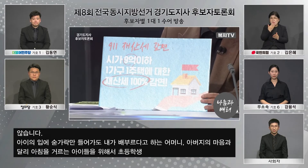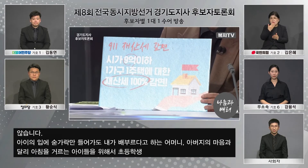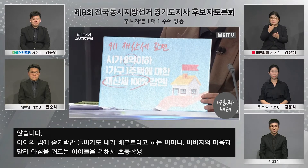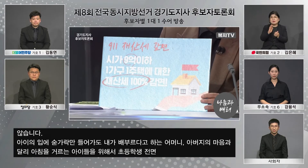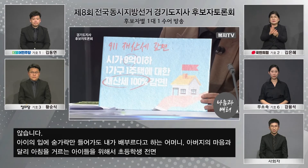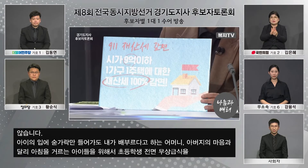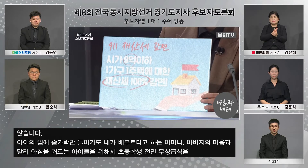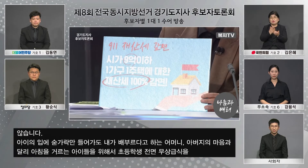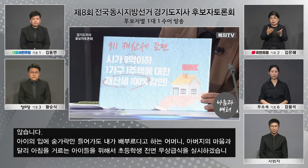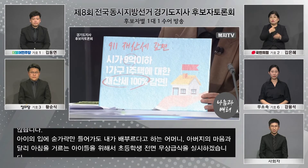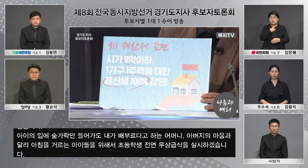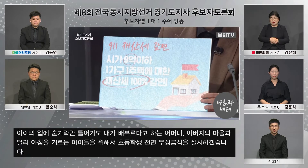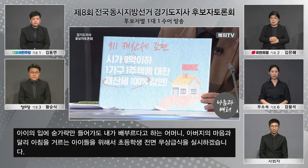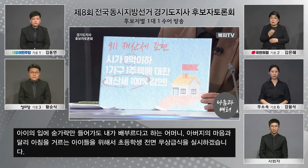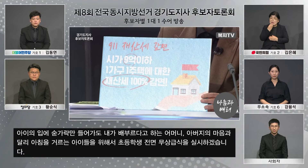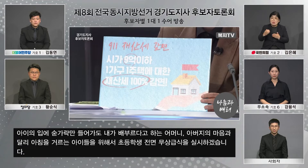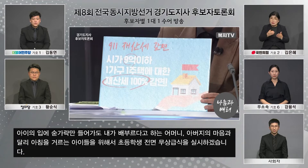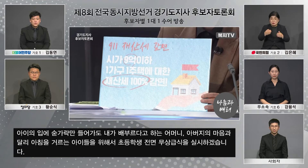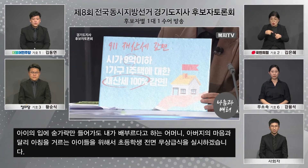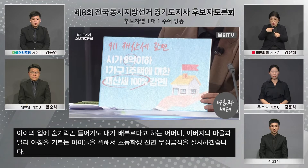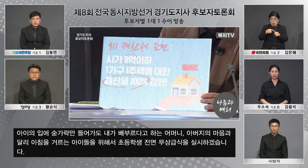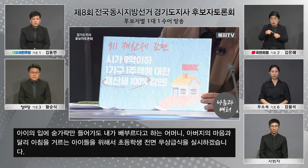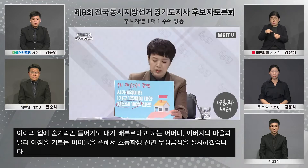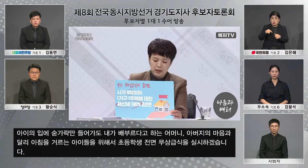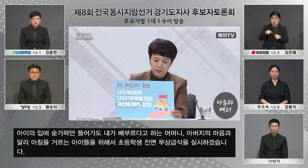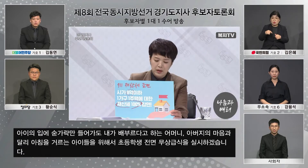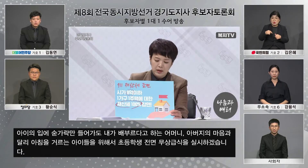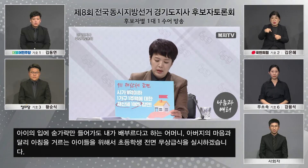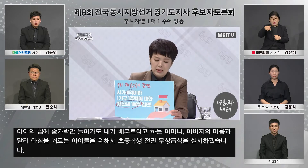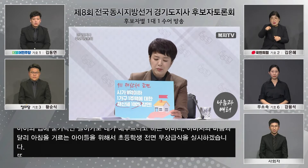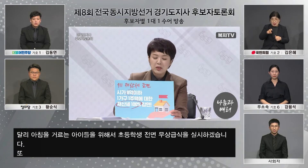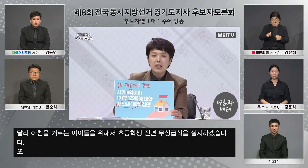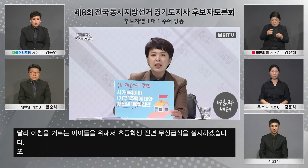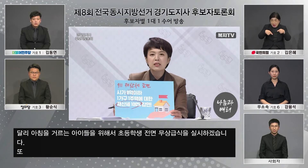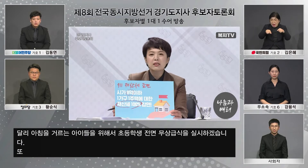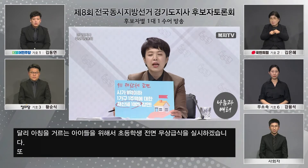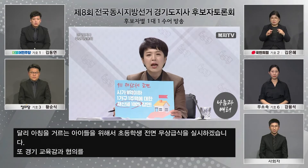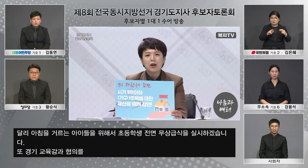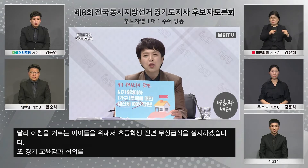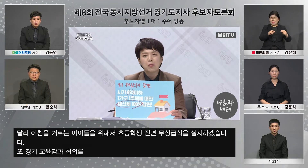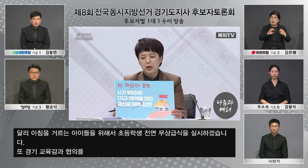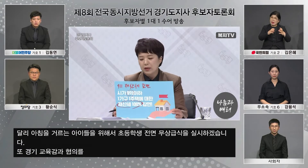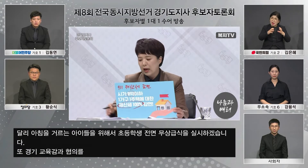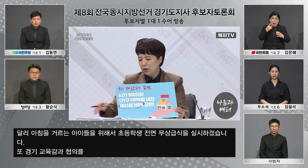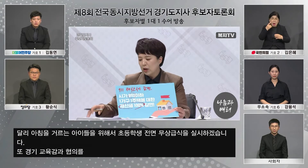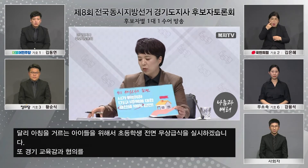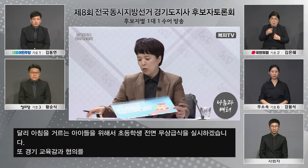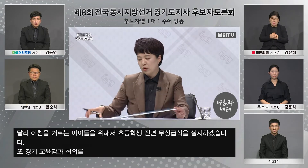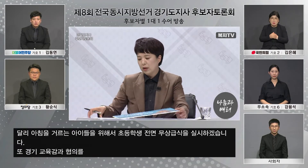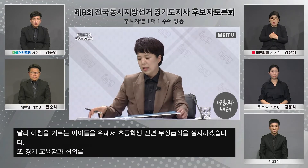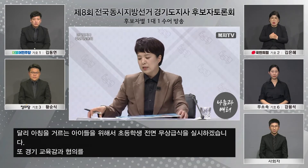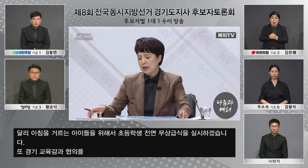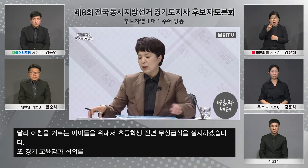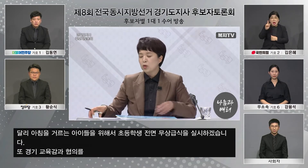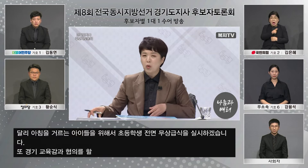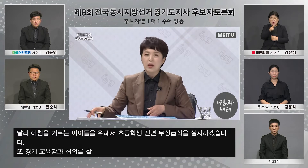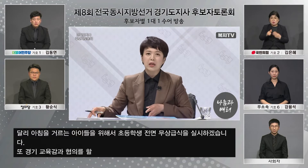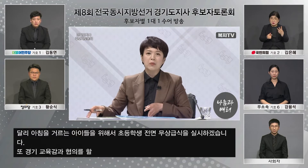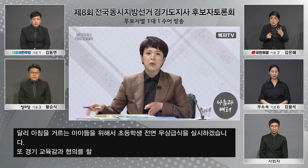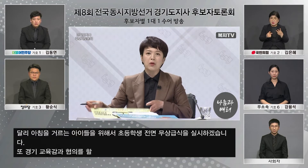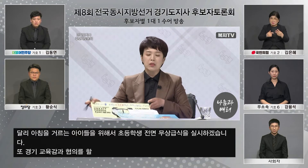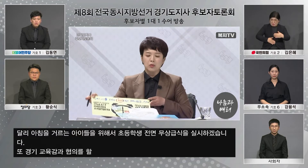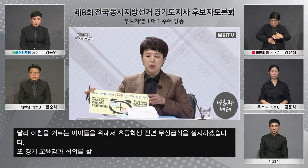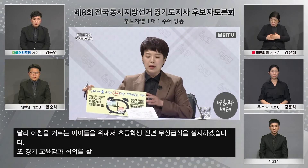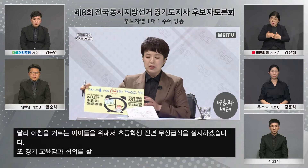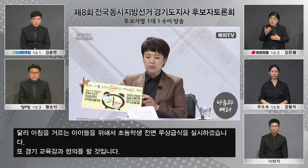실시하겠습니다. 또 경기 교육감과 협의를 할 것입니다. 삼시세끼 든든하게 하루를 보낸다 하더라도 이제 또